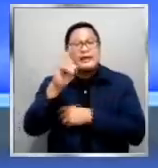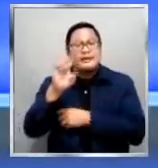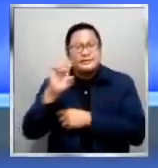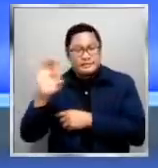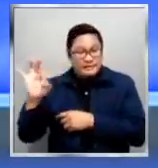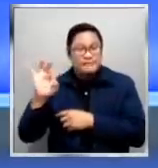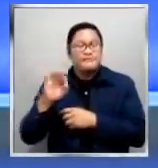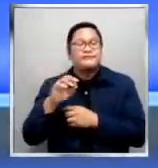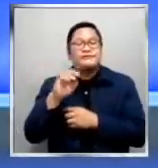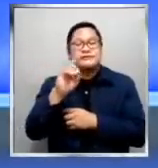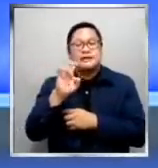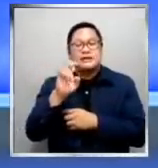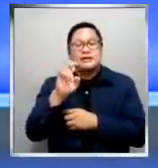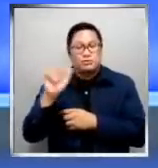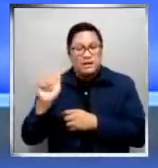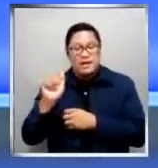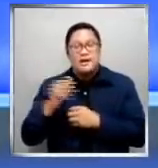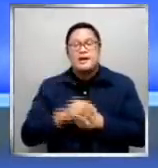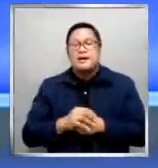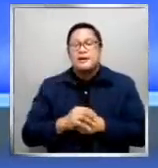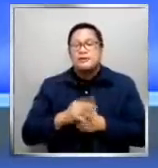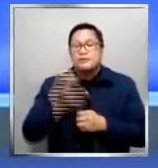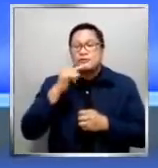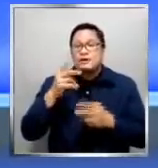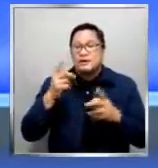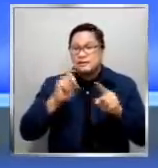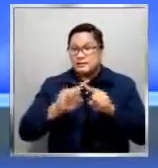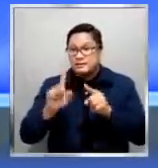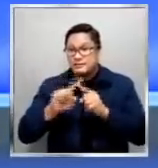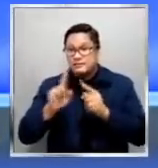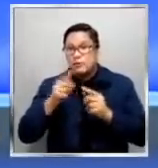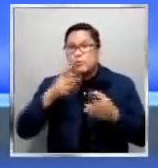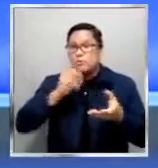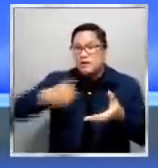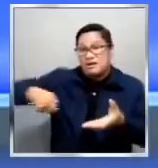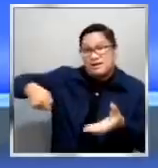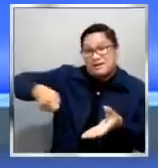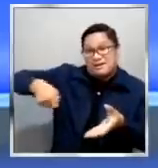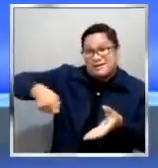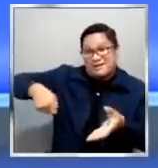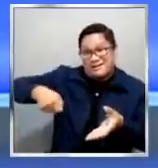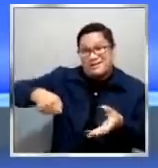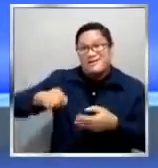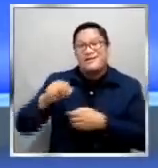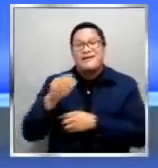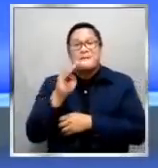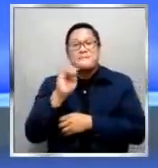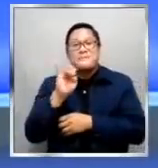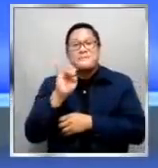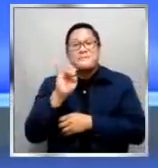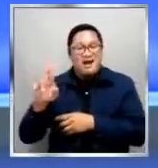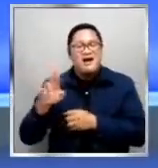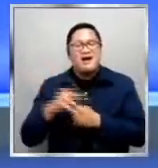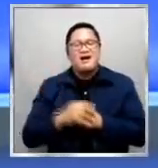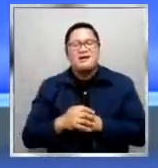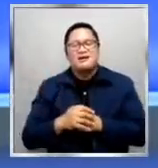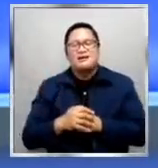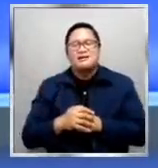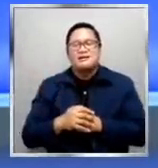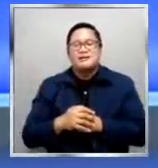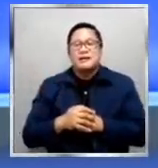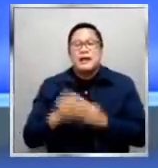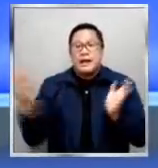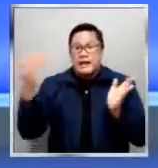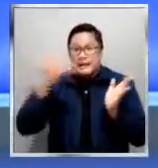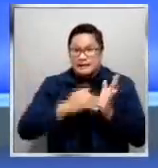billiards protege ng mga alamat ng bilyar na sina Efren Bata Reyes at Django Bustamante. Yan ay muling ibalik